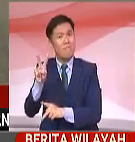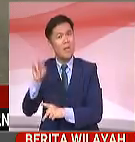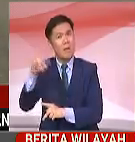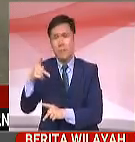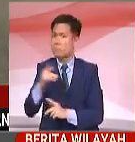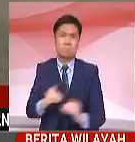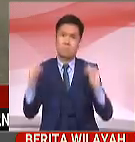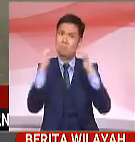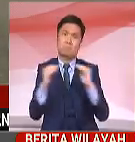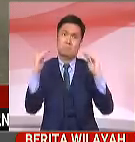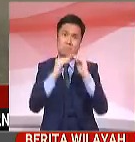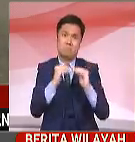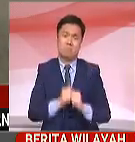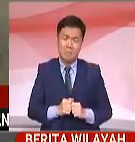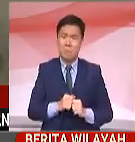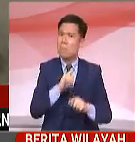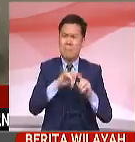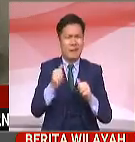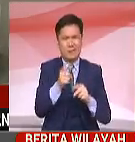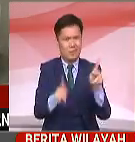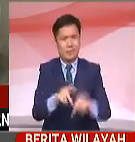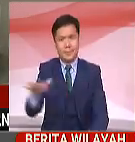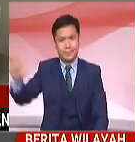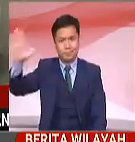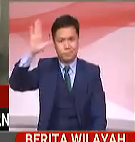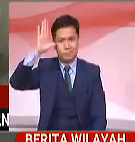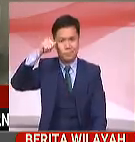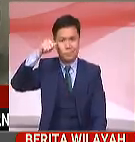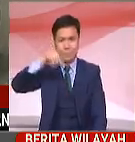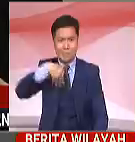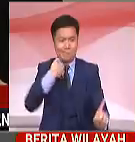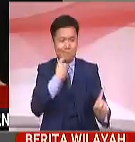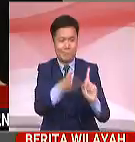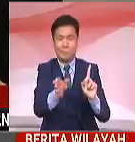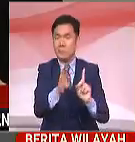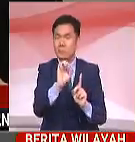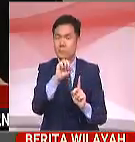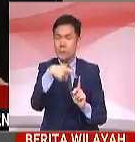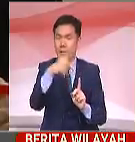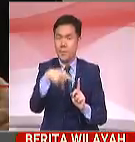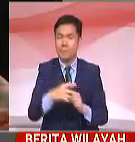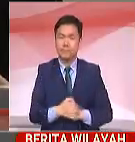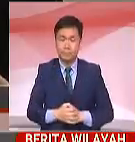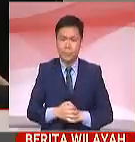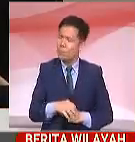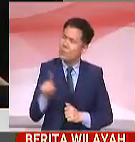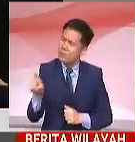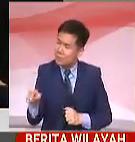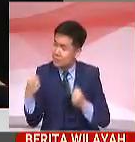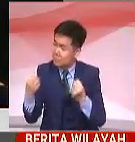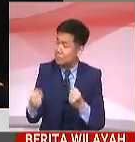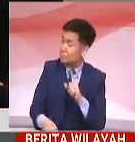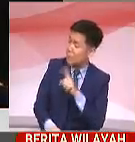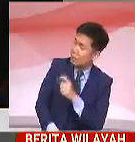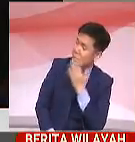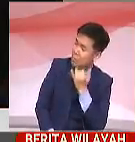juga segelintir masyarakat yang masih berdegil dan ingkar arahan PKP. Contohnya bila kita tanya kenapa nak bergerak di satu